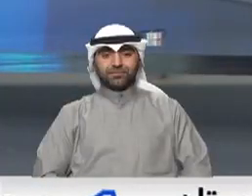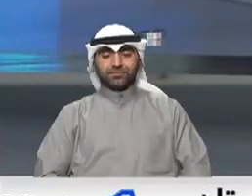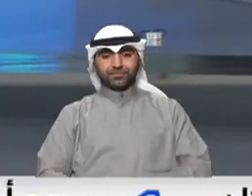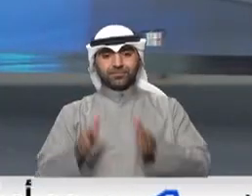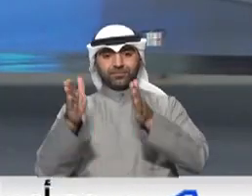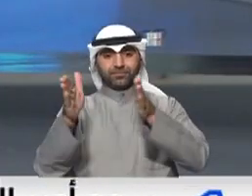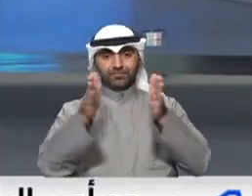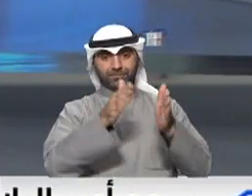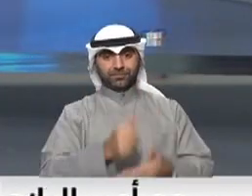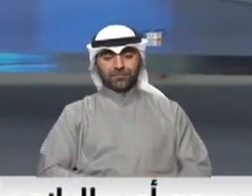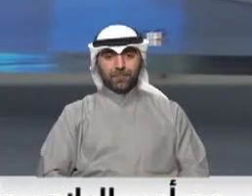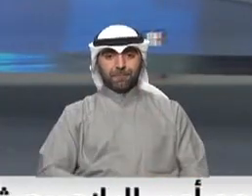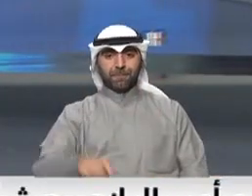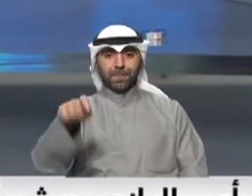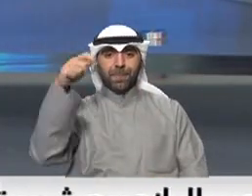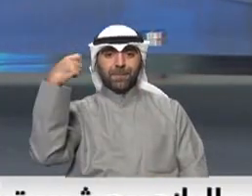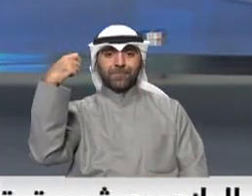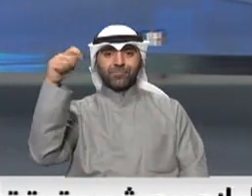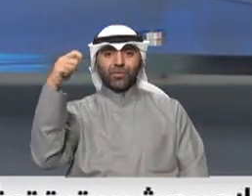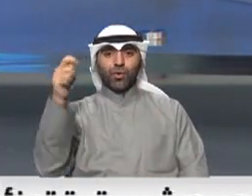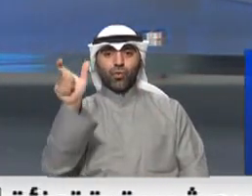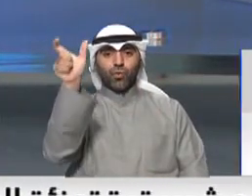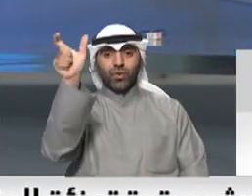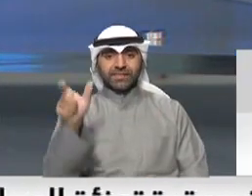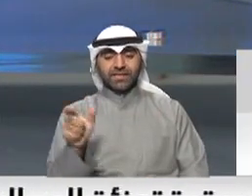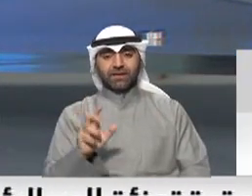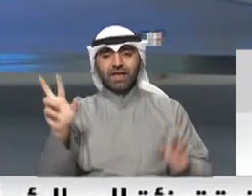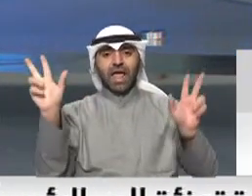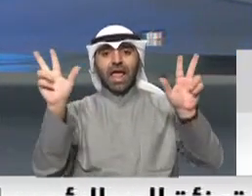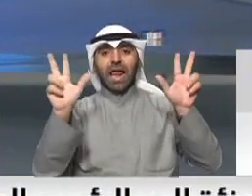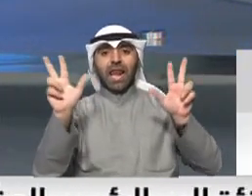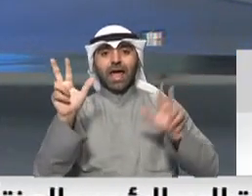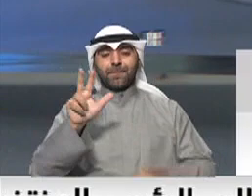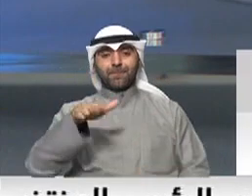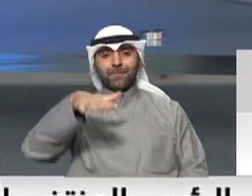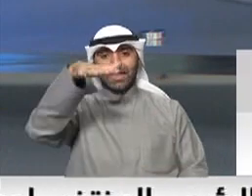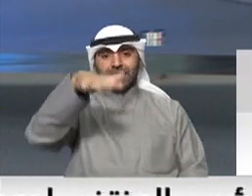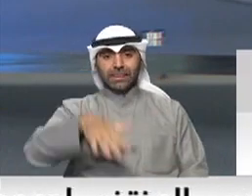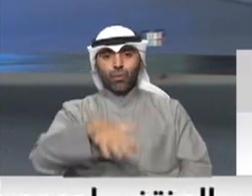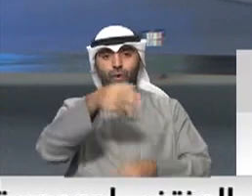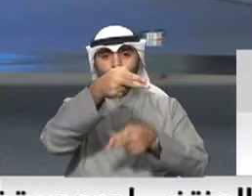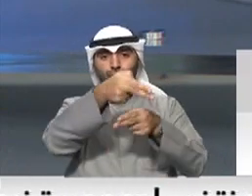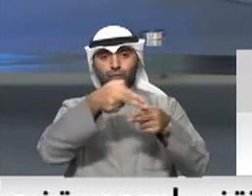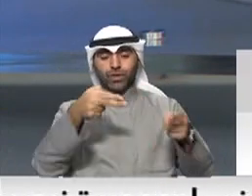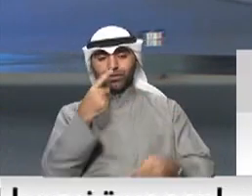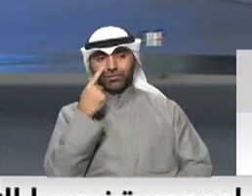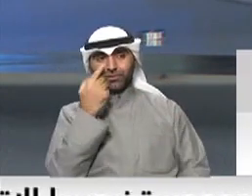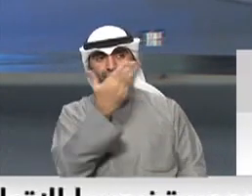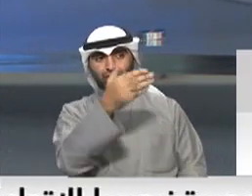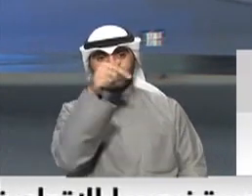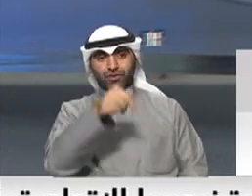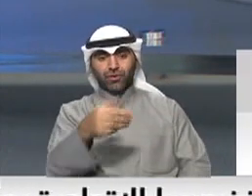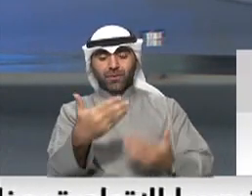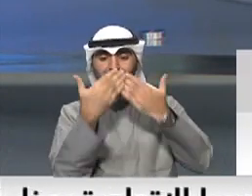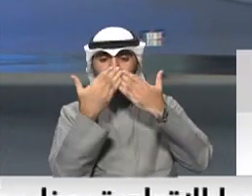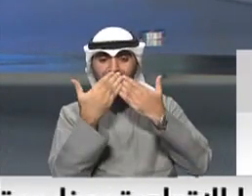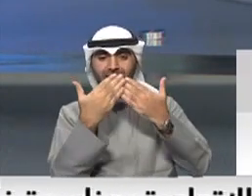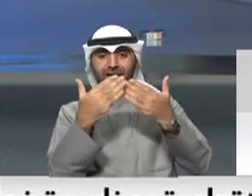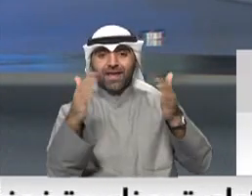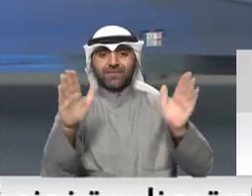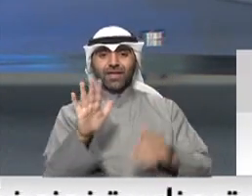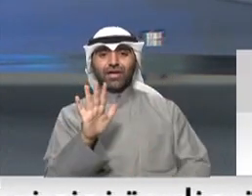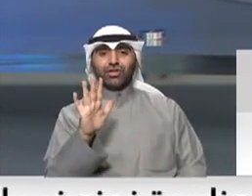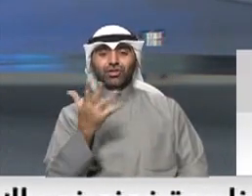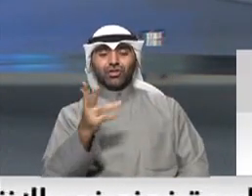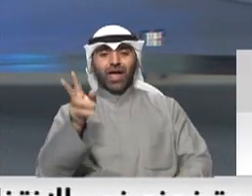برعاية وزير الإعلام والثقافة وزير الدولة لشؤون الشباب عبد الرحمن المطيري، افتتح مهرجان أيام المسرح للشباب